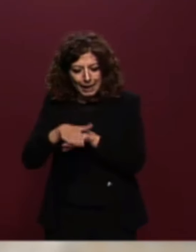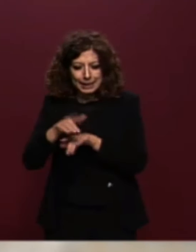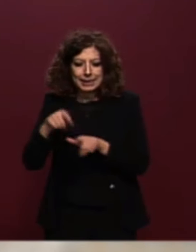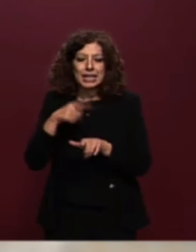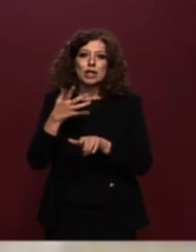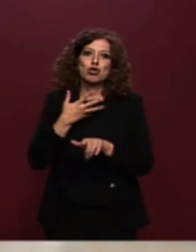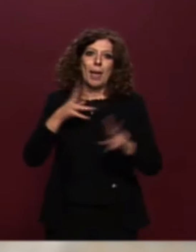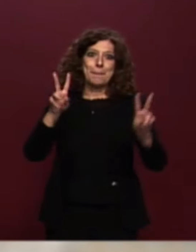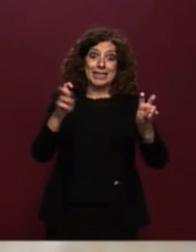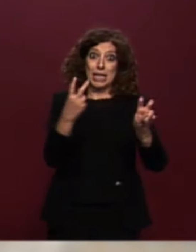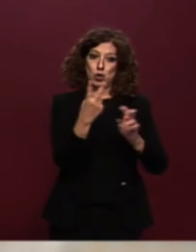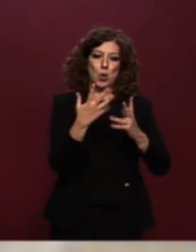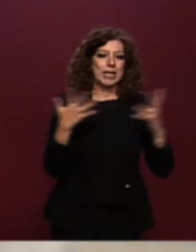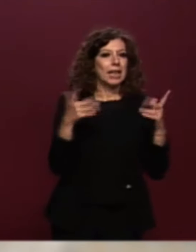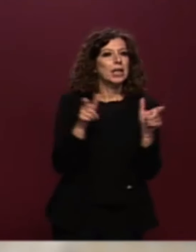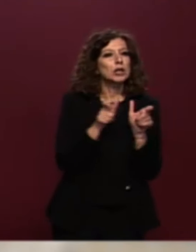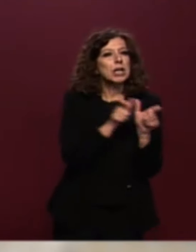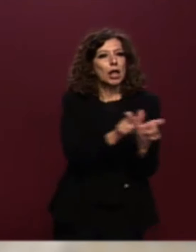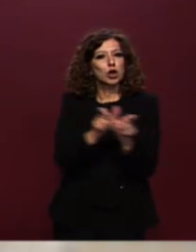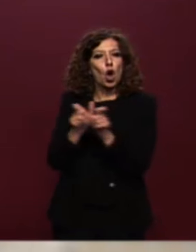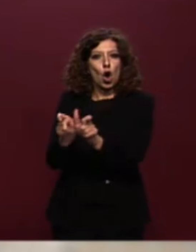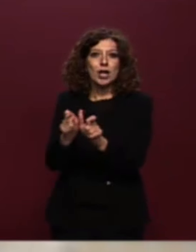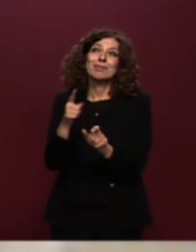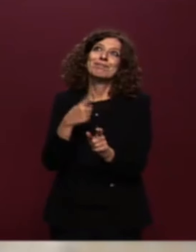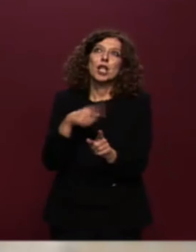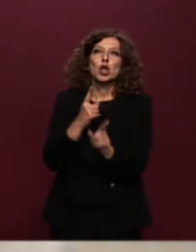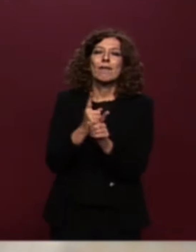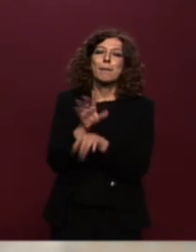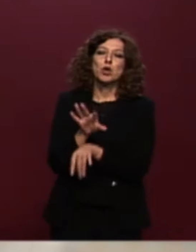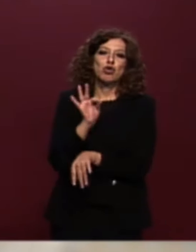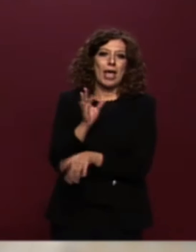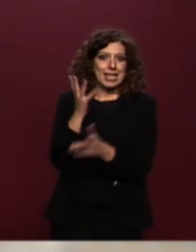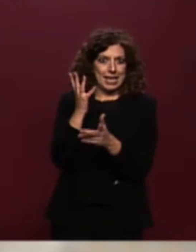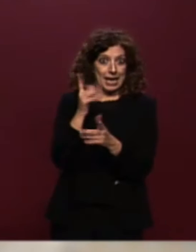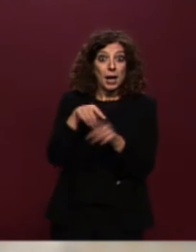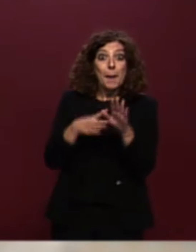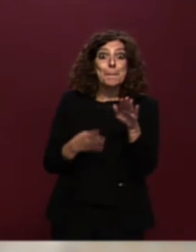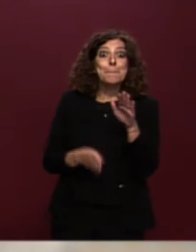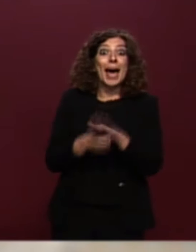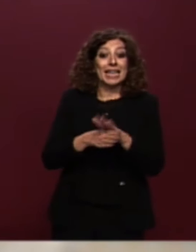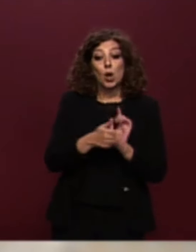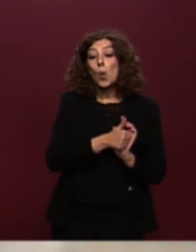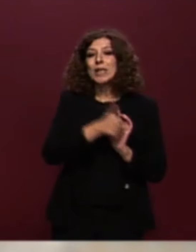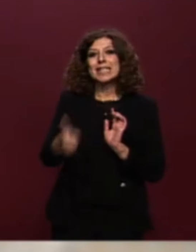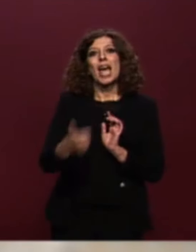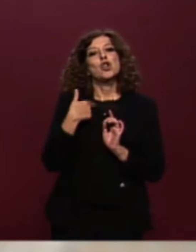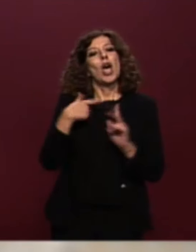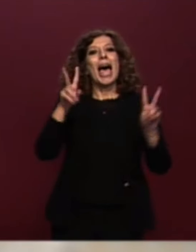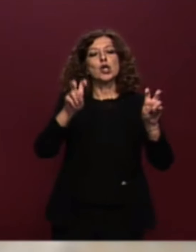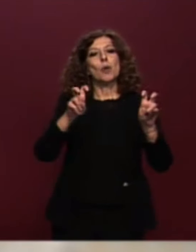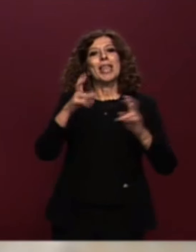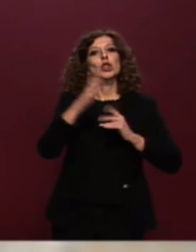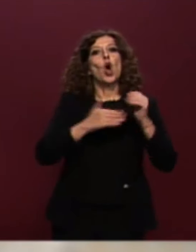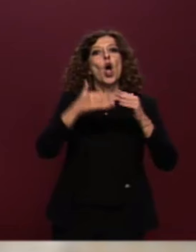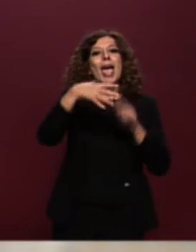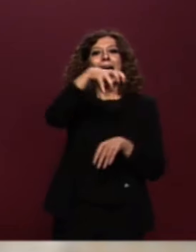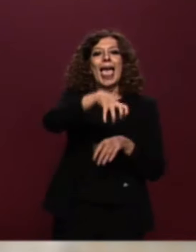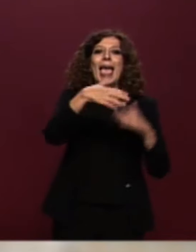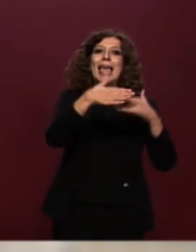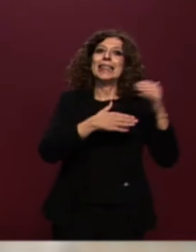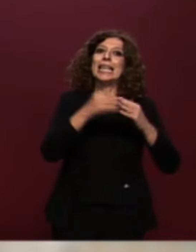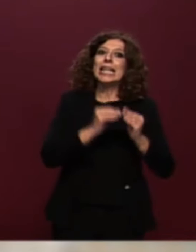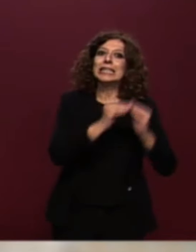grandi settori. Abbiamo dovuto scegliere, naturalmente, e siamo partiti quest'anno sul tema dell'edilizia e dell'agricoltura. Il